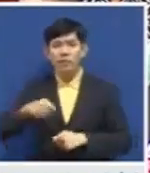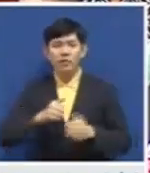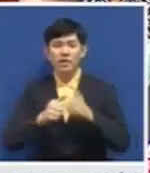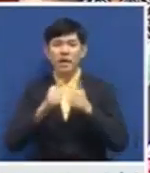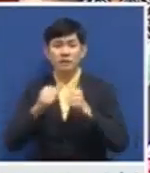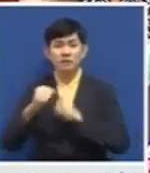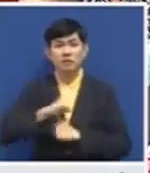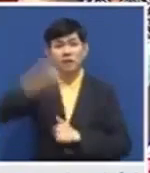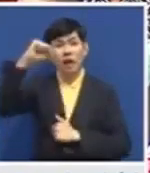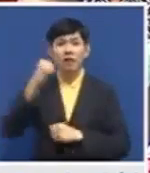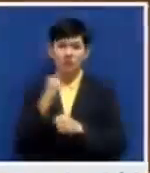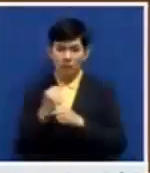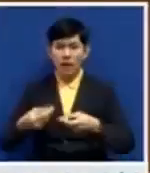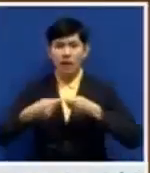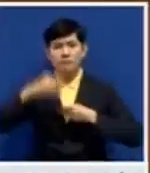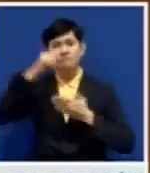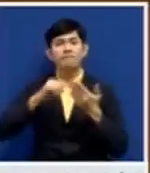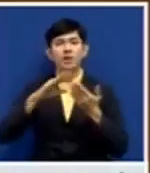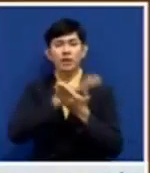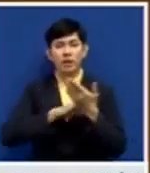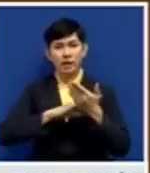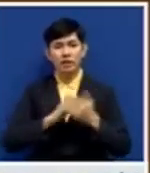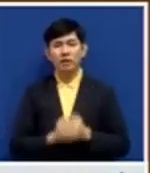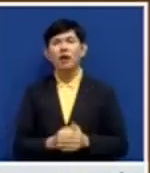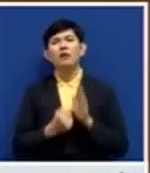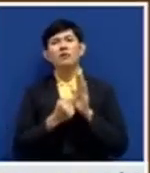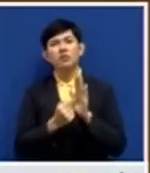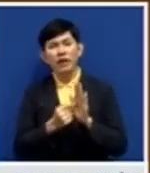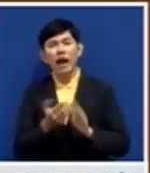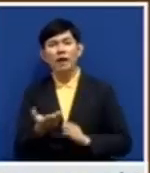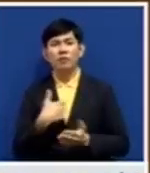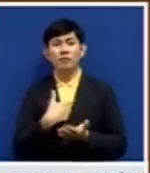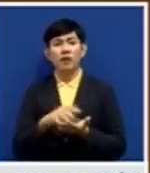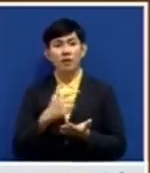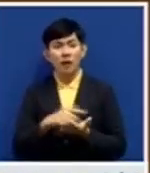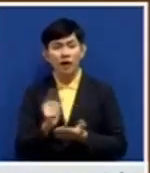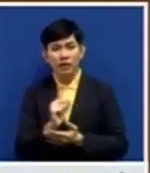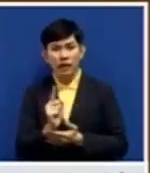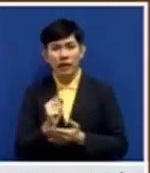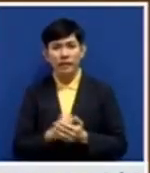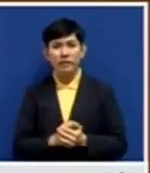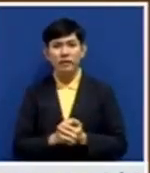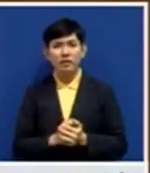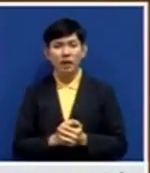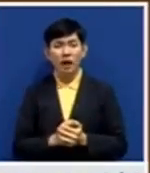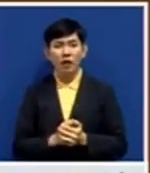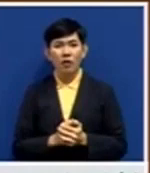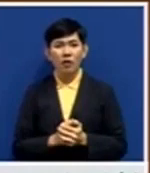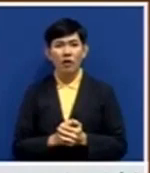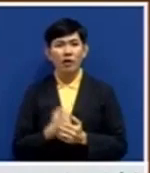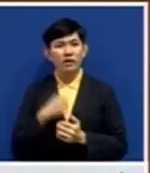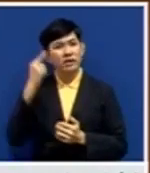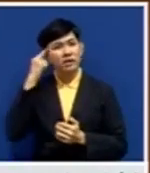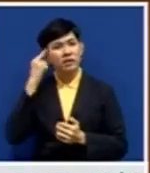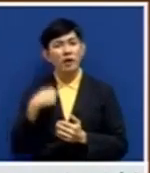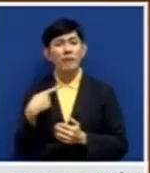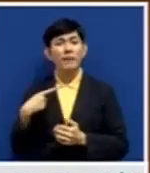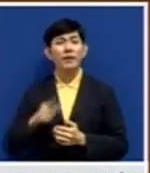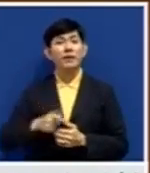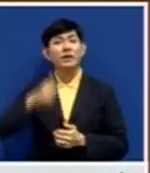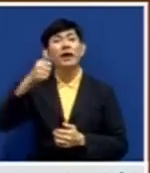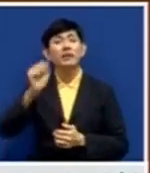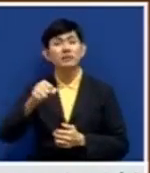ขาชนะเขาต้องทำให้เมืองไทยสิ่งเหล่านี้นั้นจะบอกว่าเฉพาะแค่3จังหวัดได้ประโยชน์ได้ยังไงเ